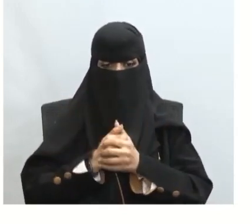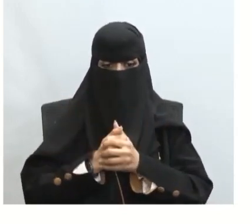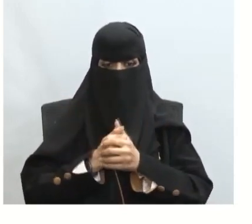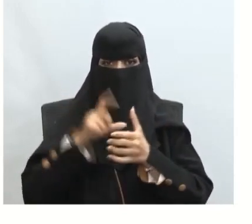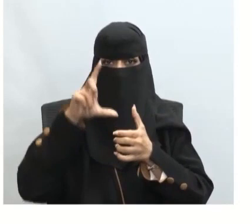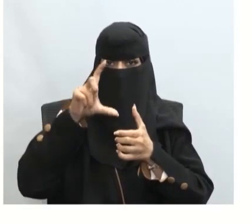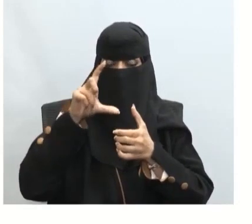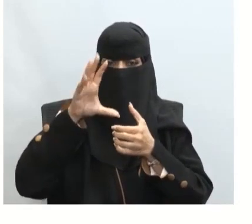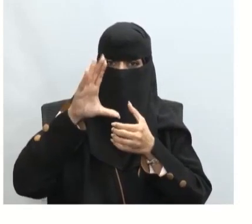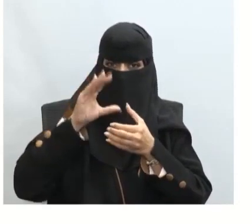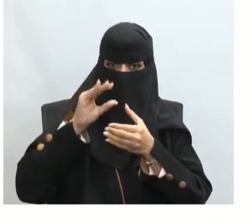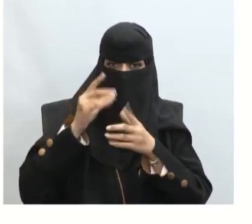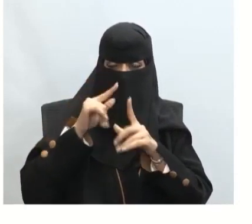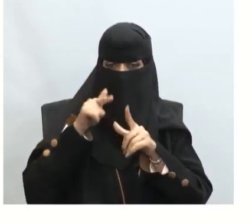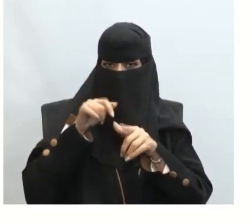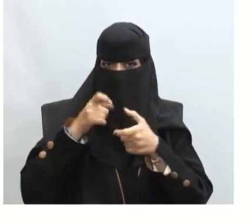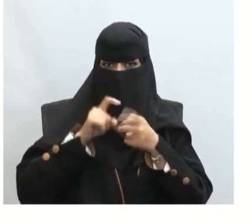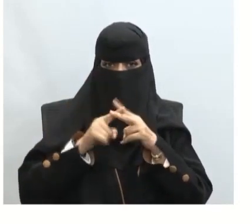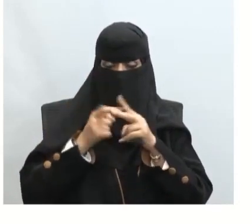البلاستيكيه اكواب